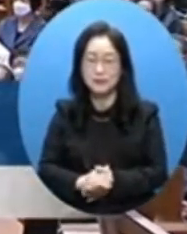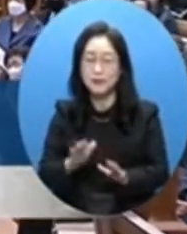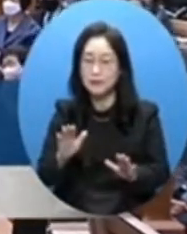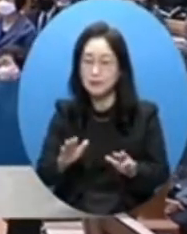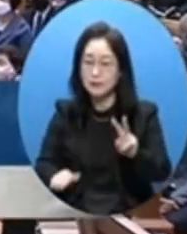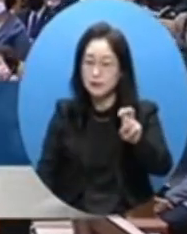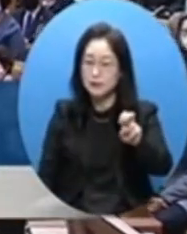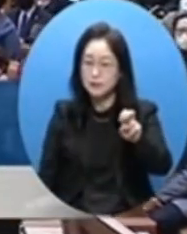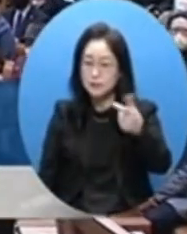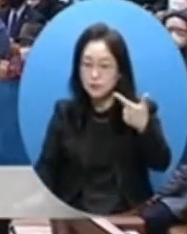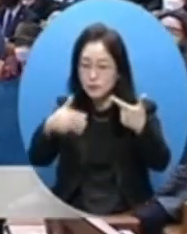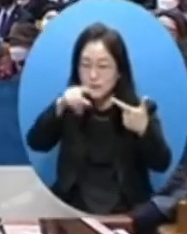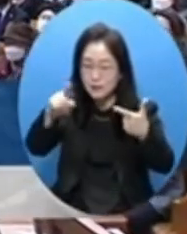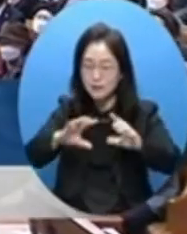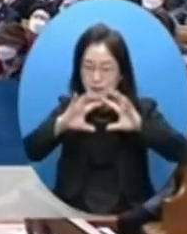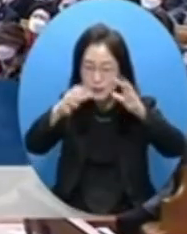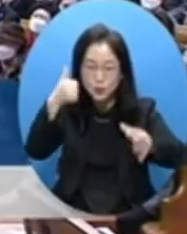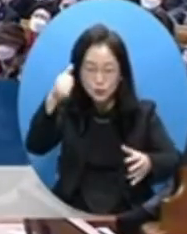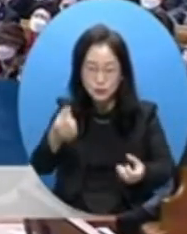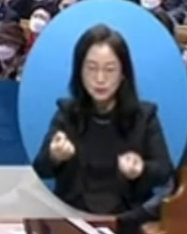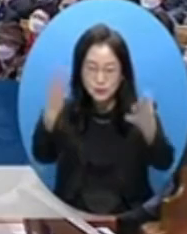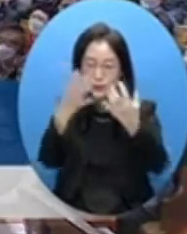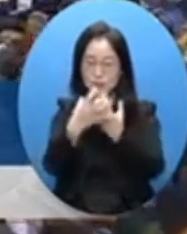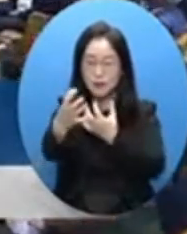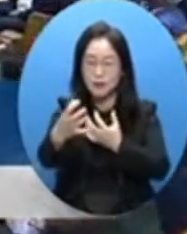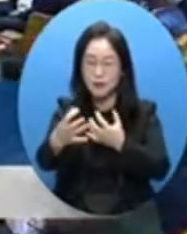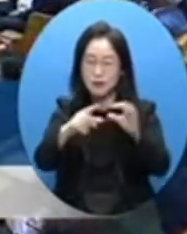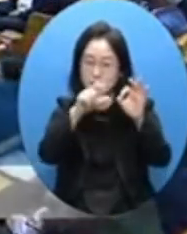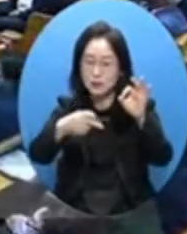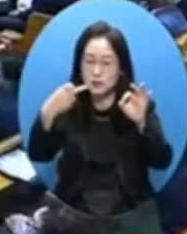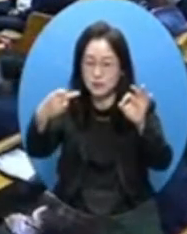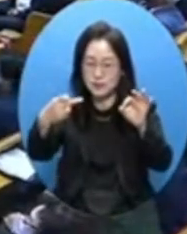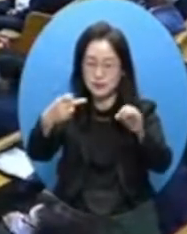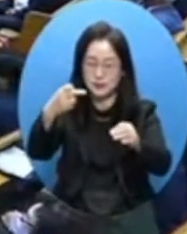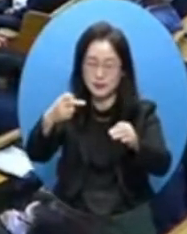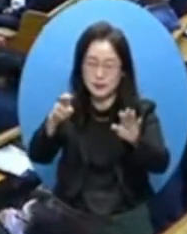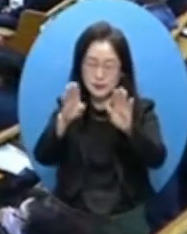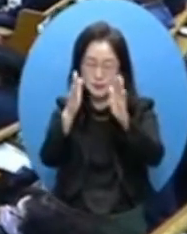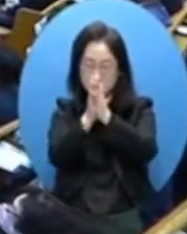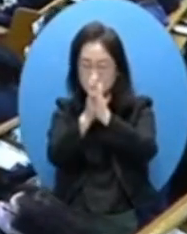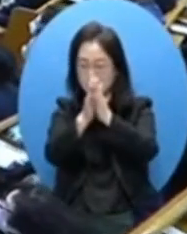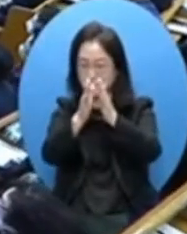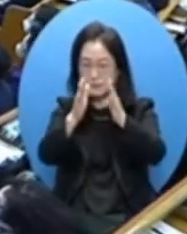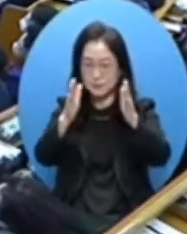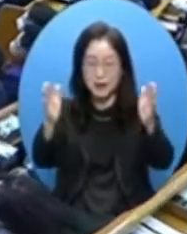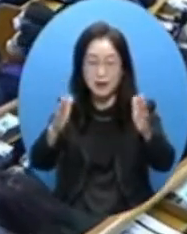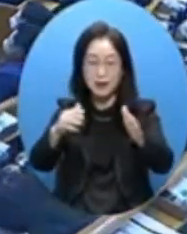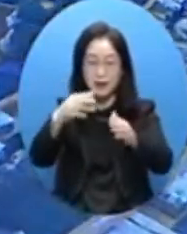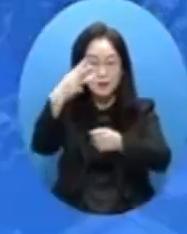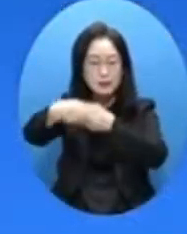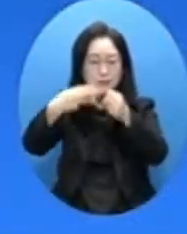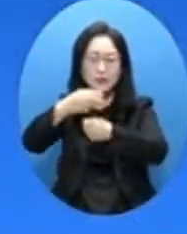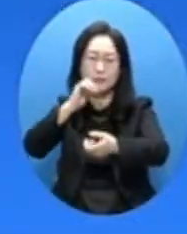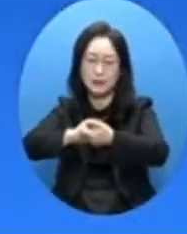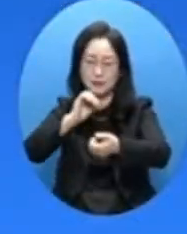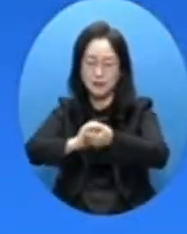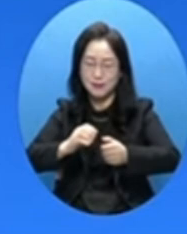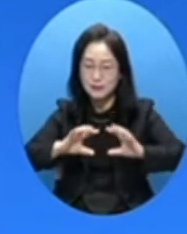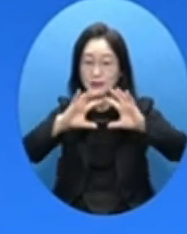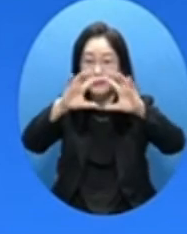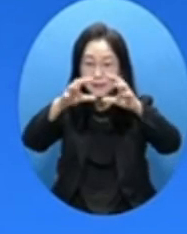제26차 세계 오순절대가 12일 개막이 됩니다 매 3년마다 열리는 전